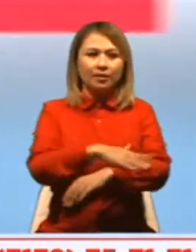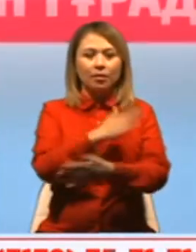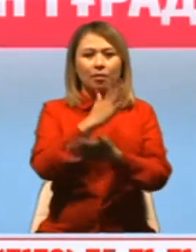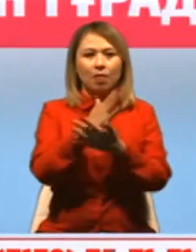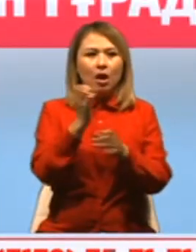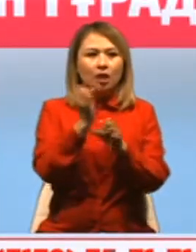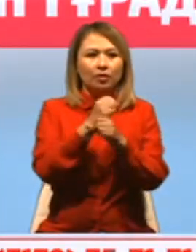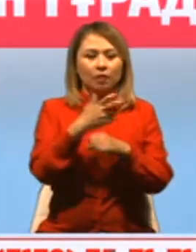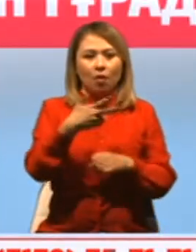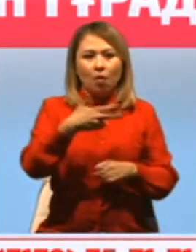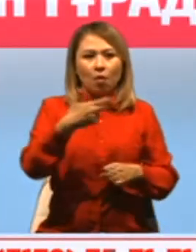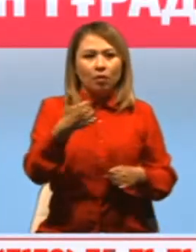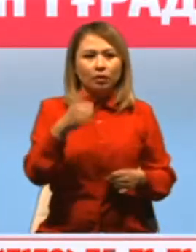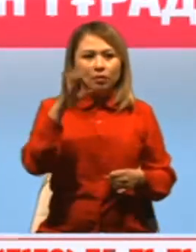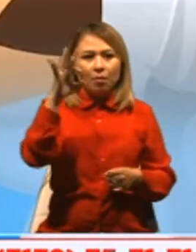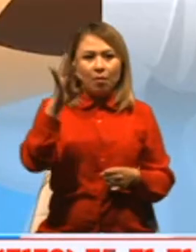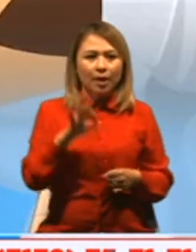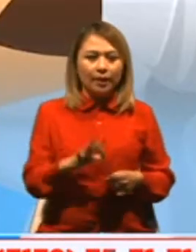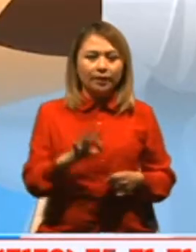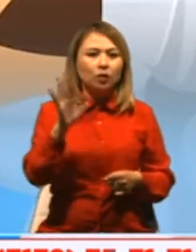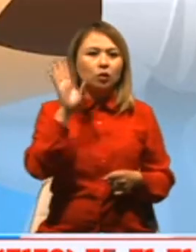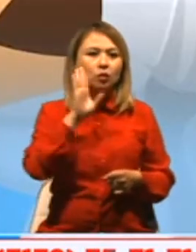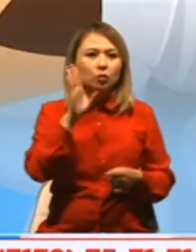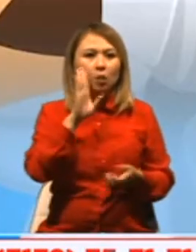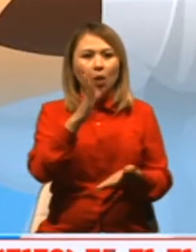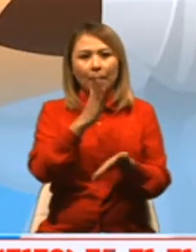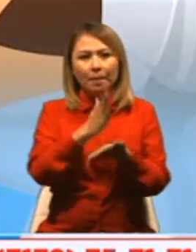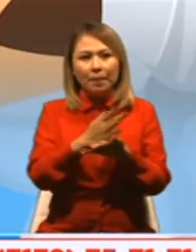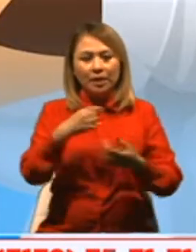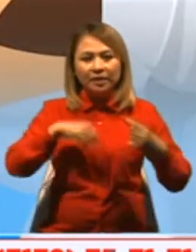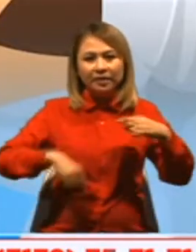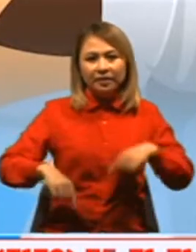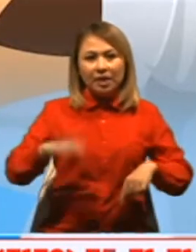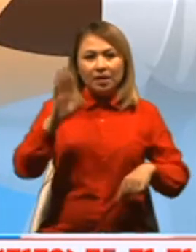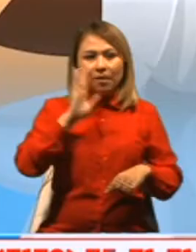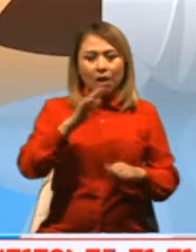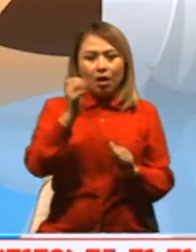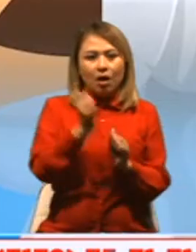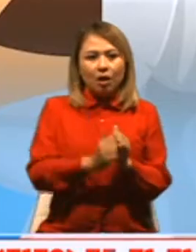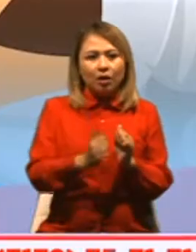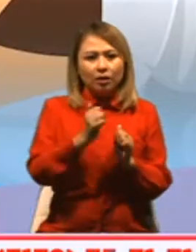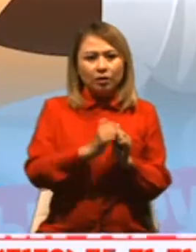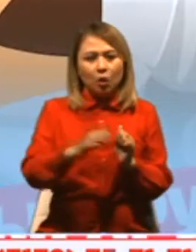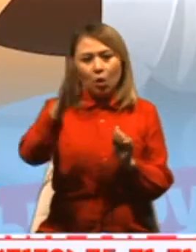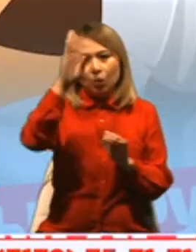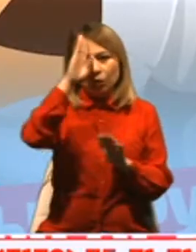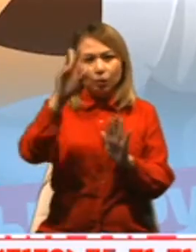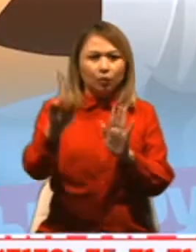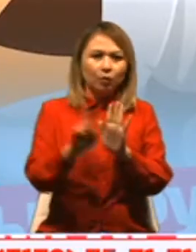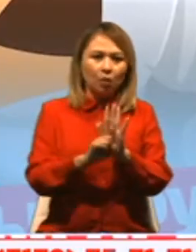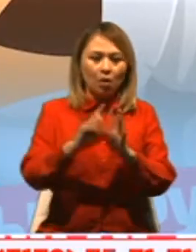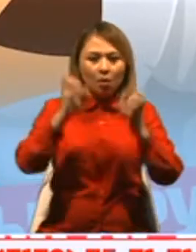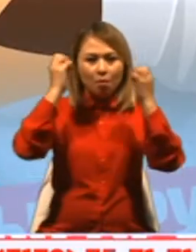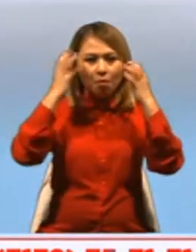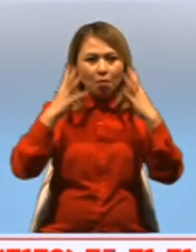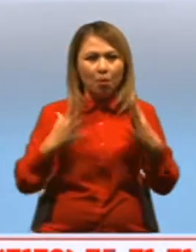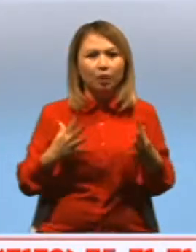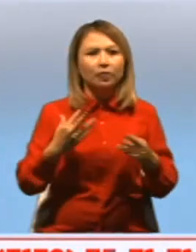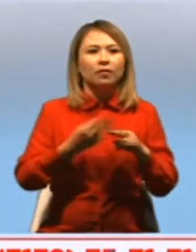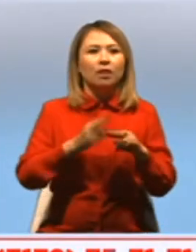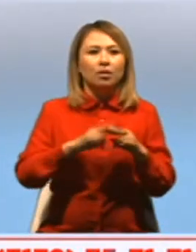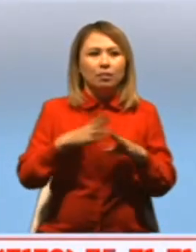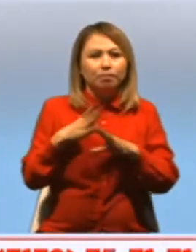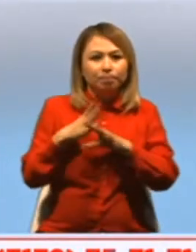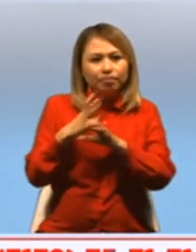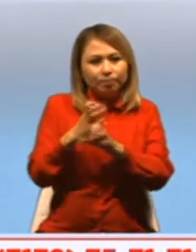да 31% су кездеседі. Адам бойында осынша су болғанымен, ол күн сайын зәр шығару, тер бөлу арқылы өз мөлшерін